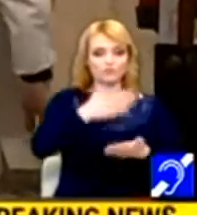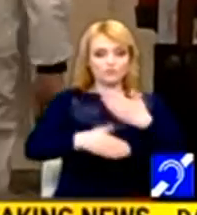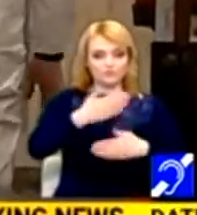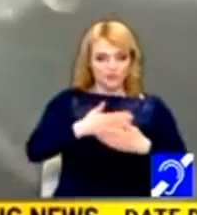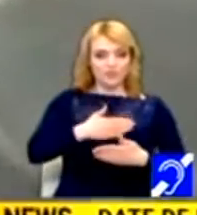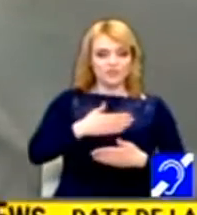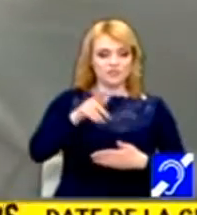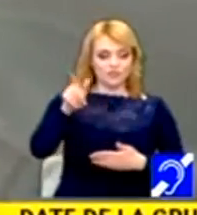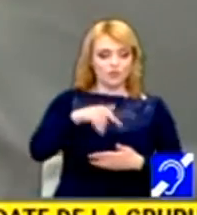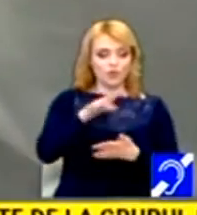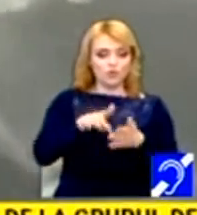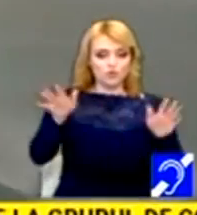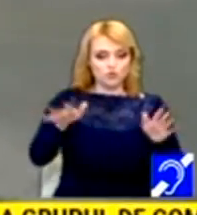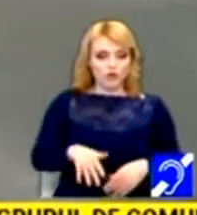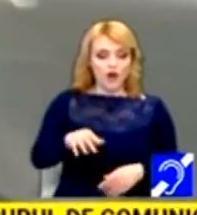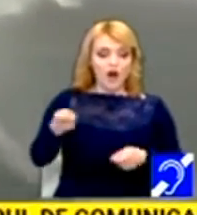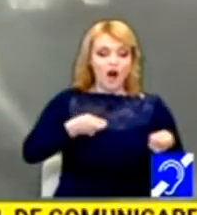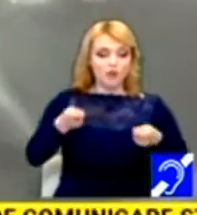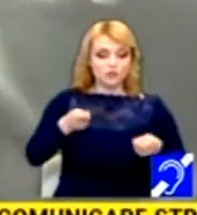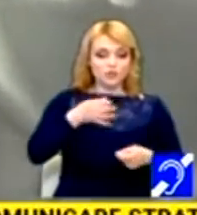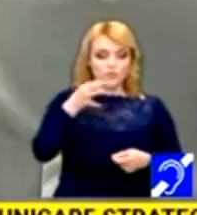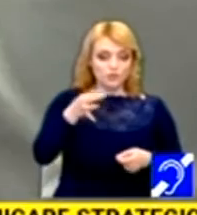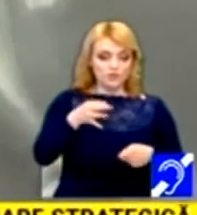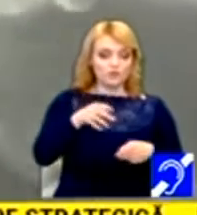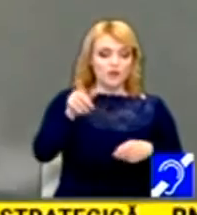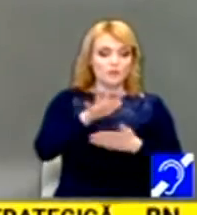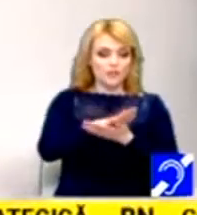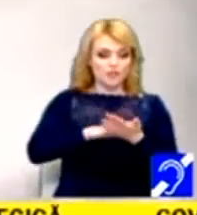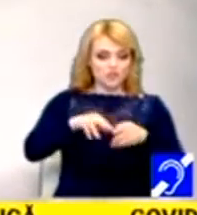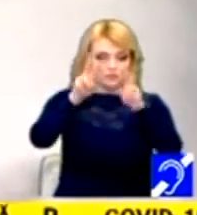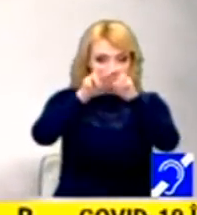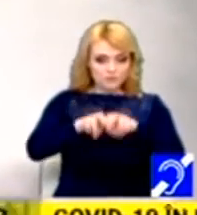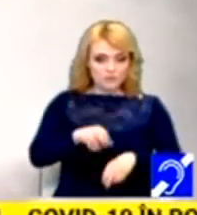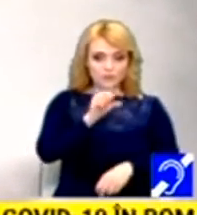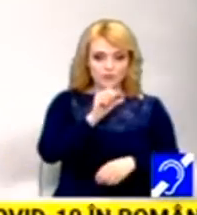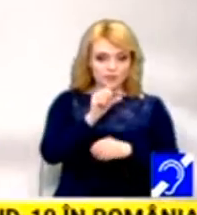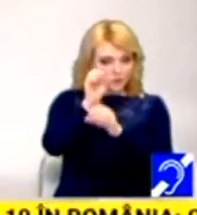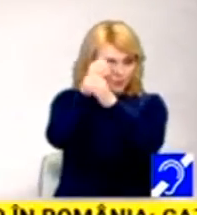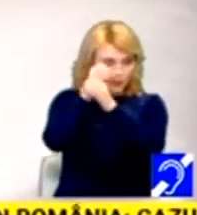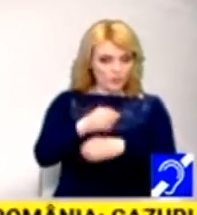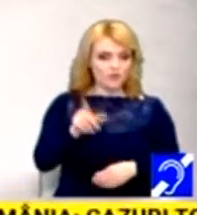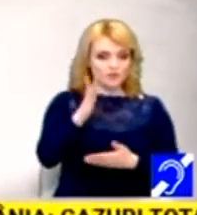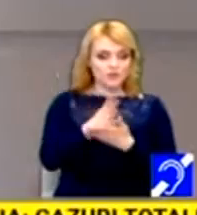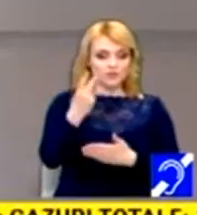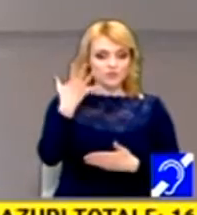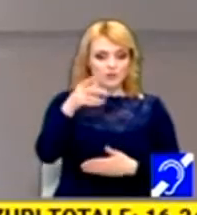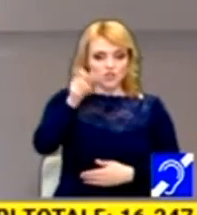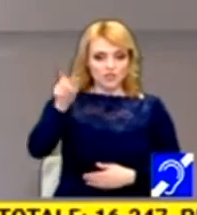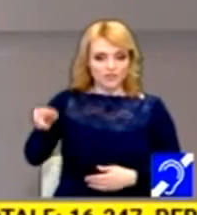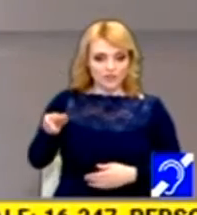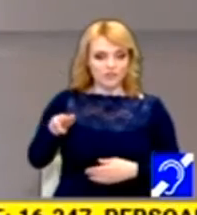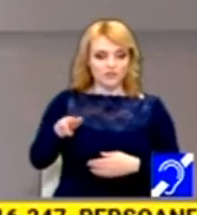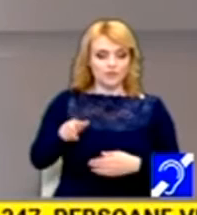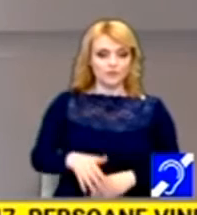din Bădiceni, Soroca, autoritățile spun că se procesează probele colectate. Acum sunt 65 de persoane infectate. Pacienții